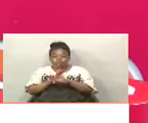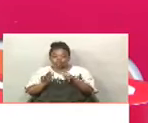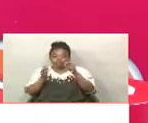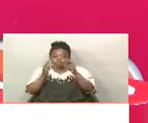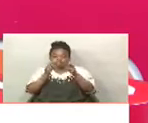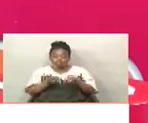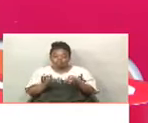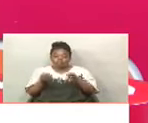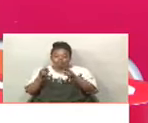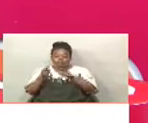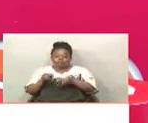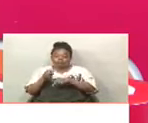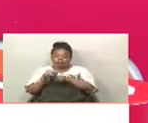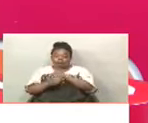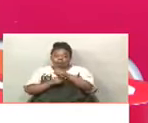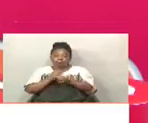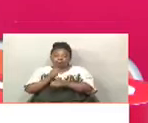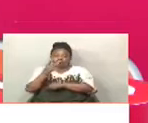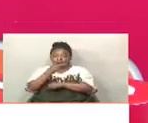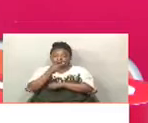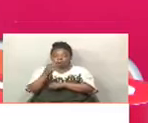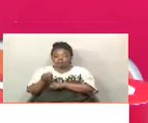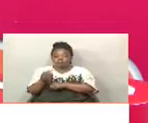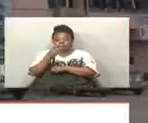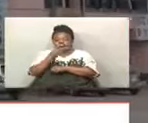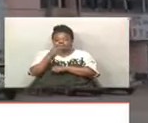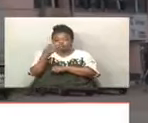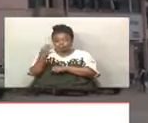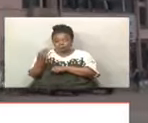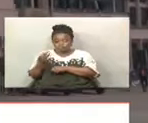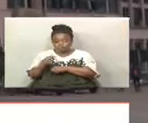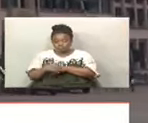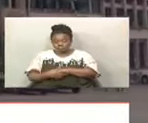kubawa umwaka kwa bili. Abili mwesa tulugudia.